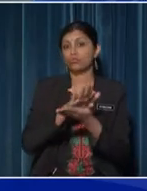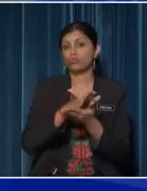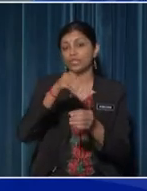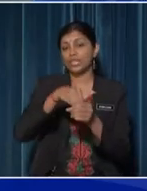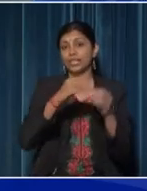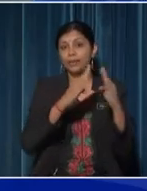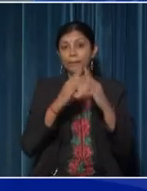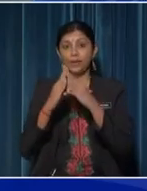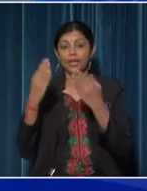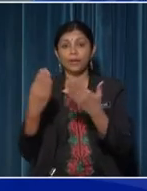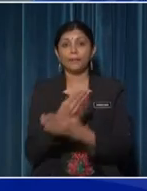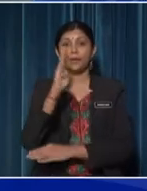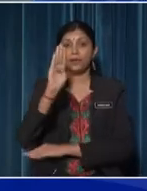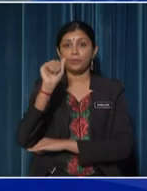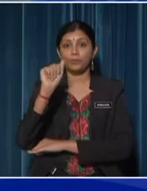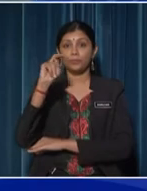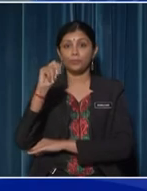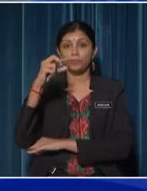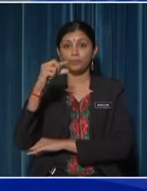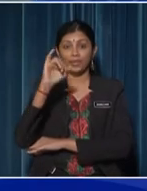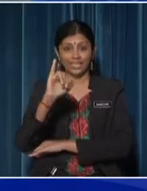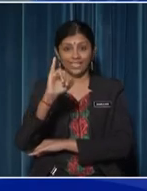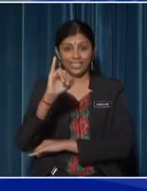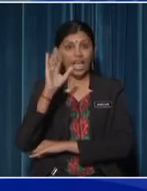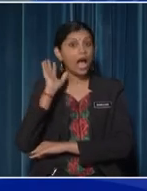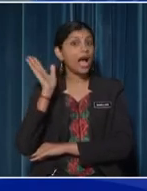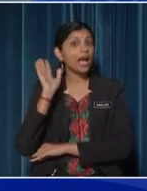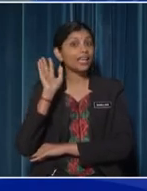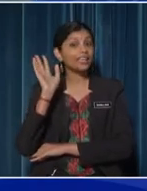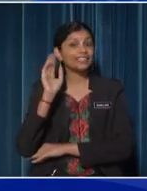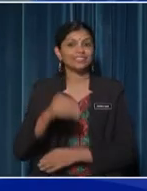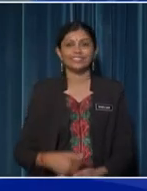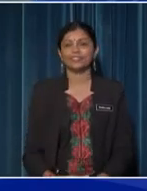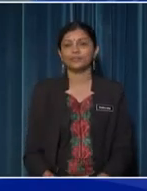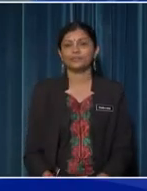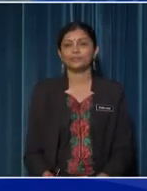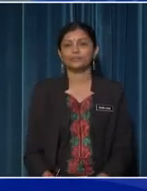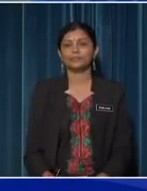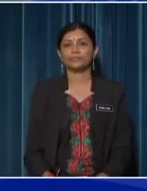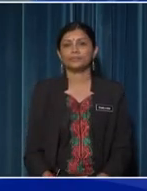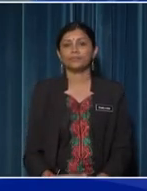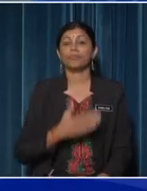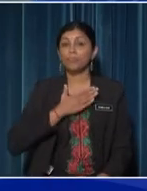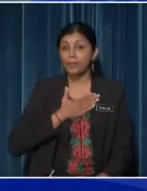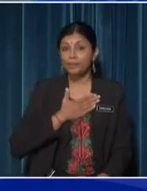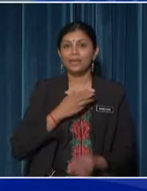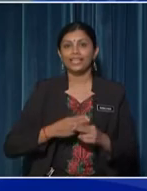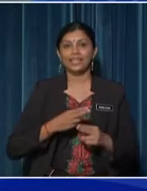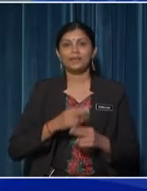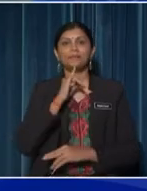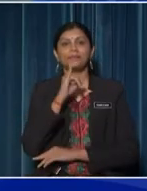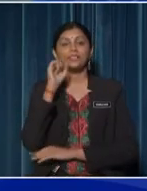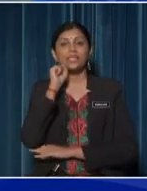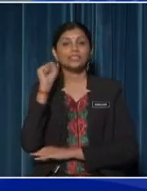4, Bandar Baru Bangi It's nice to meet you Our sign language interpreter today